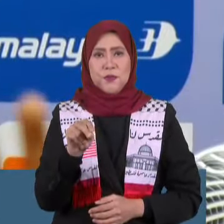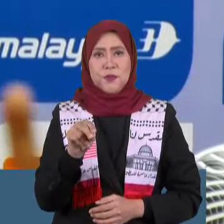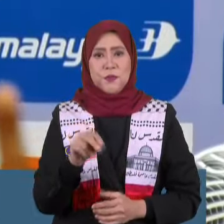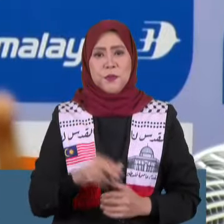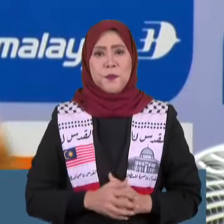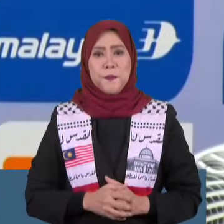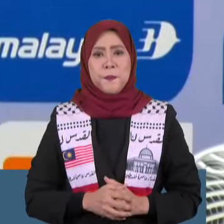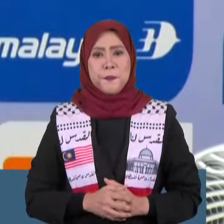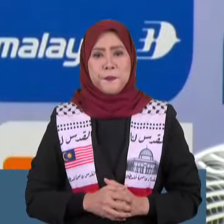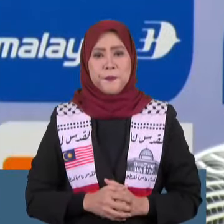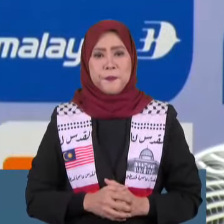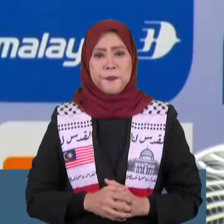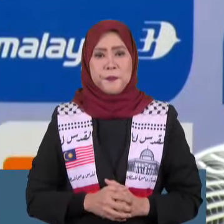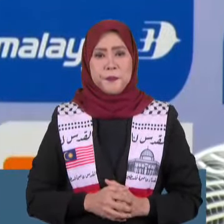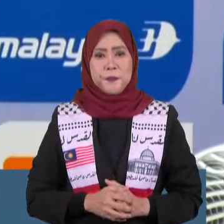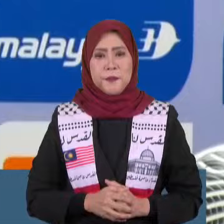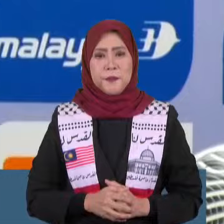Yeah,